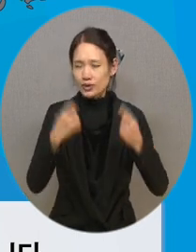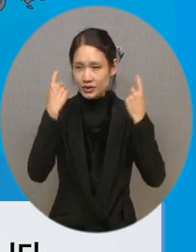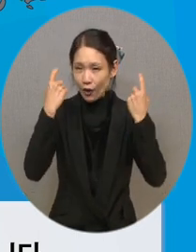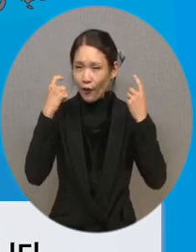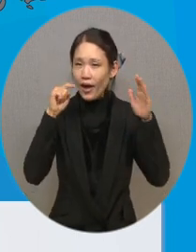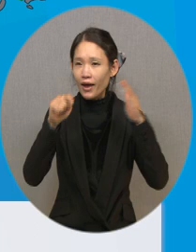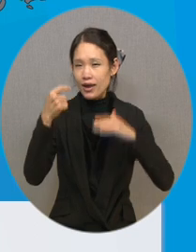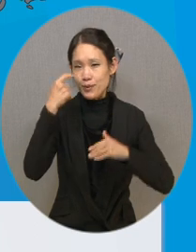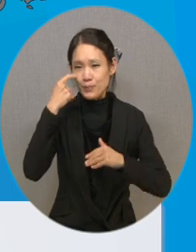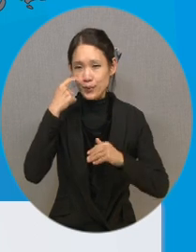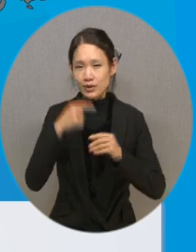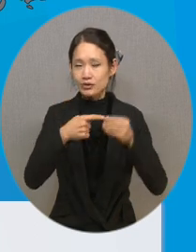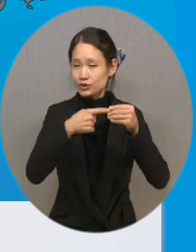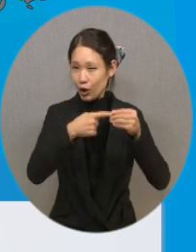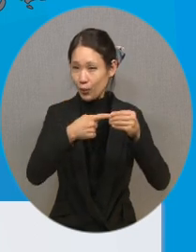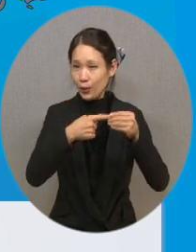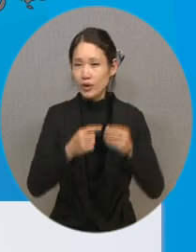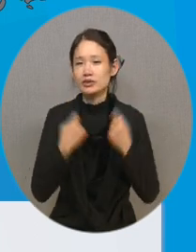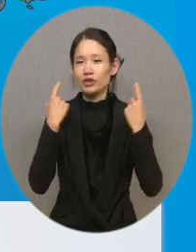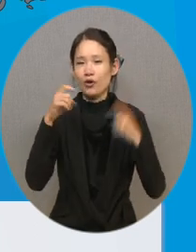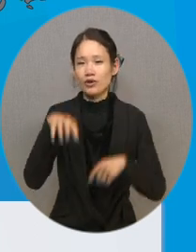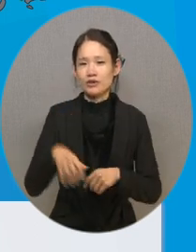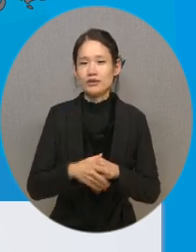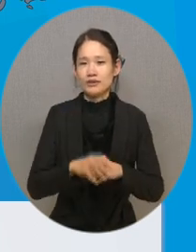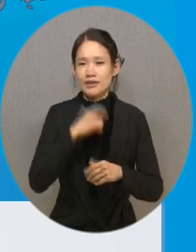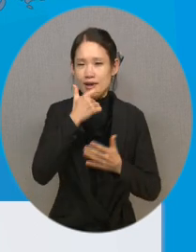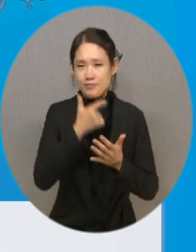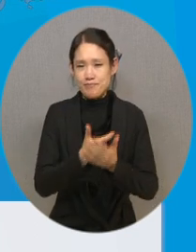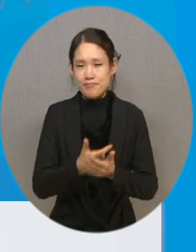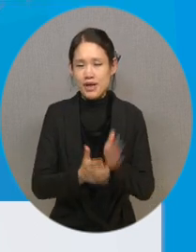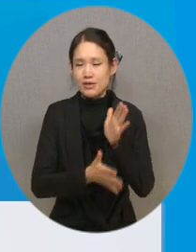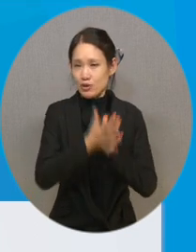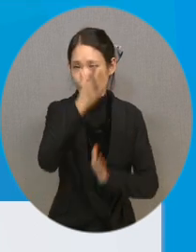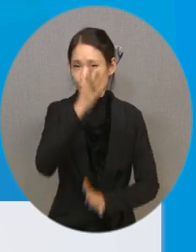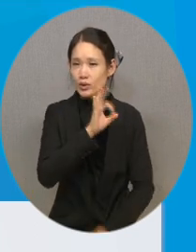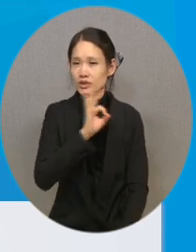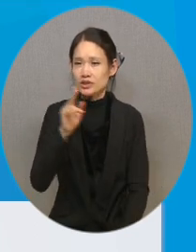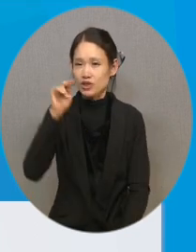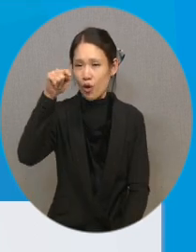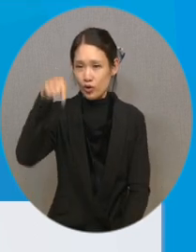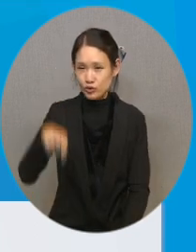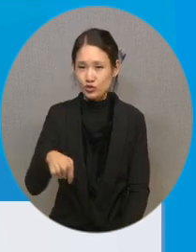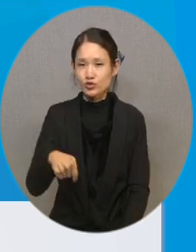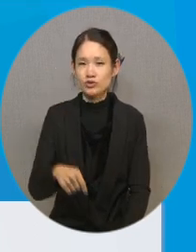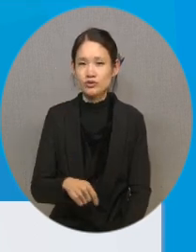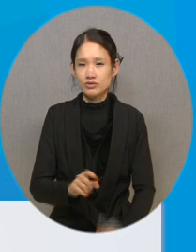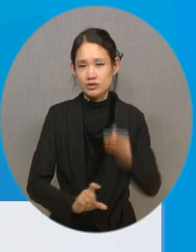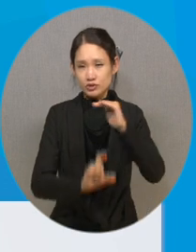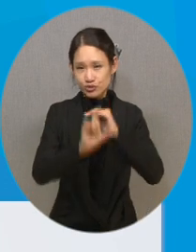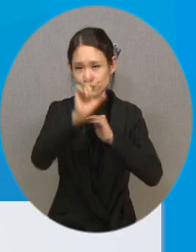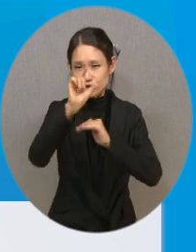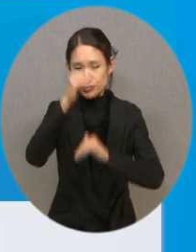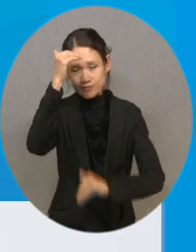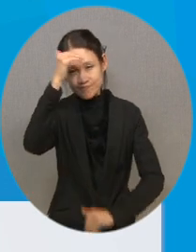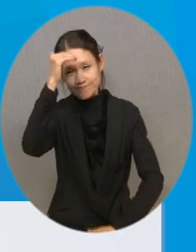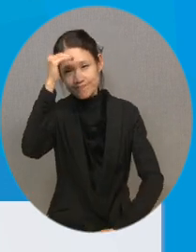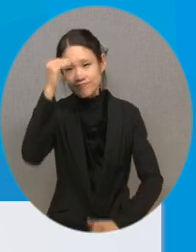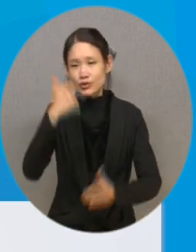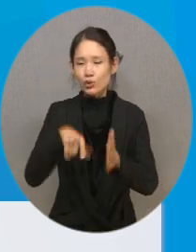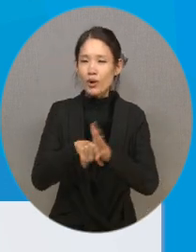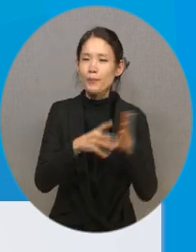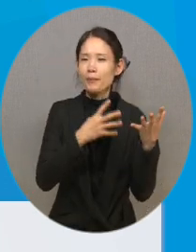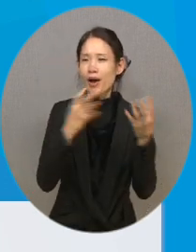떠나보겠습니다. 첫 번째 여행지는 낭만의 도시 여수입니다. 여수에서 일출을 즐길 수 있는 곳은